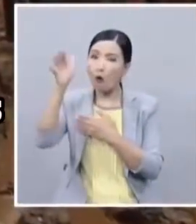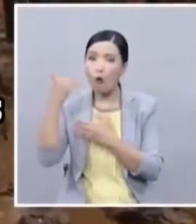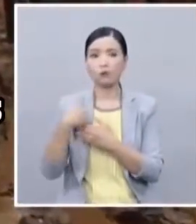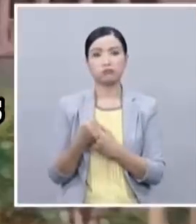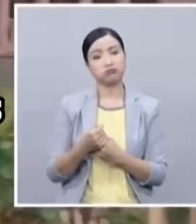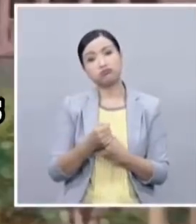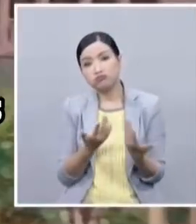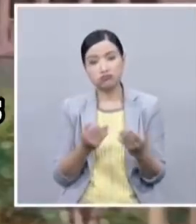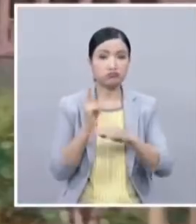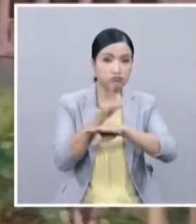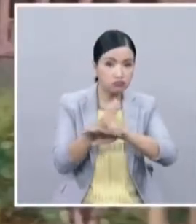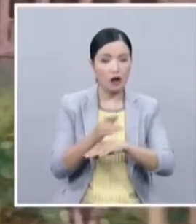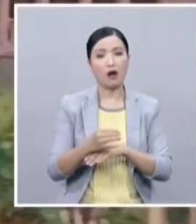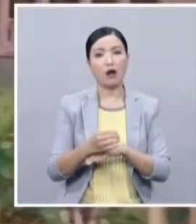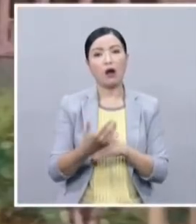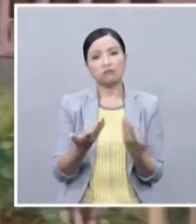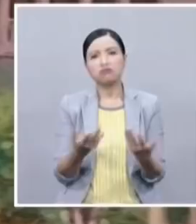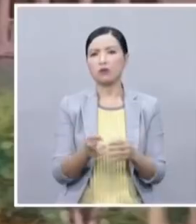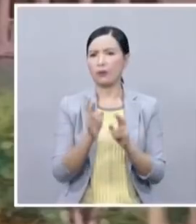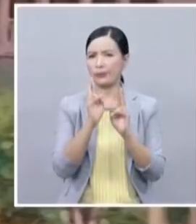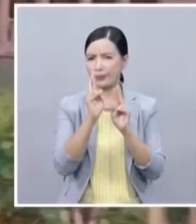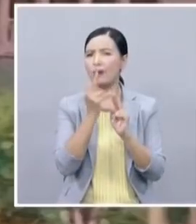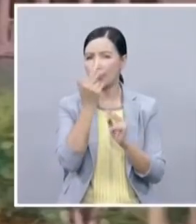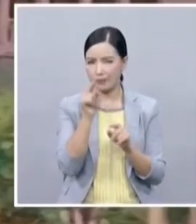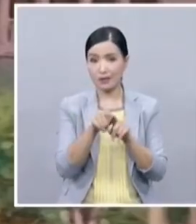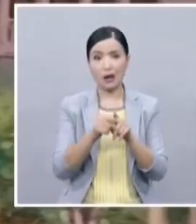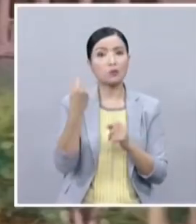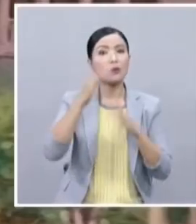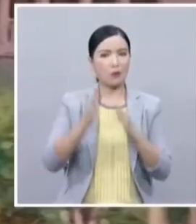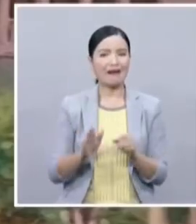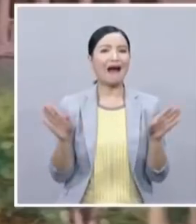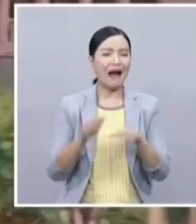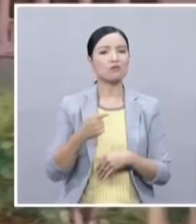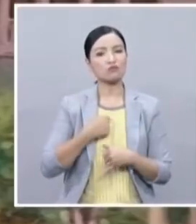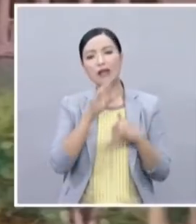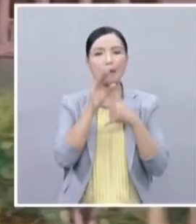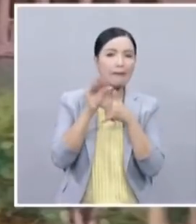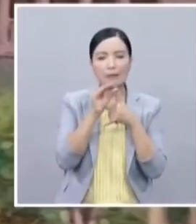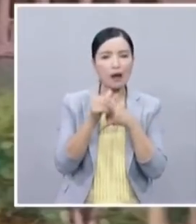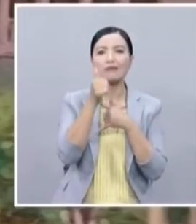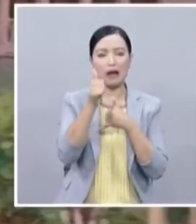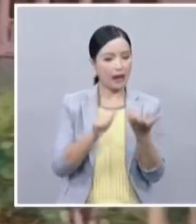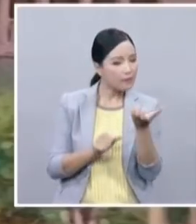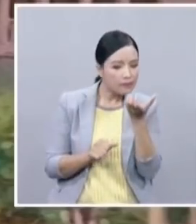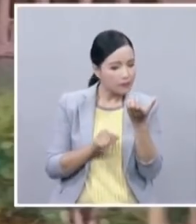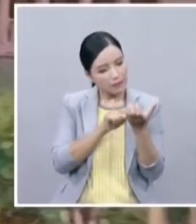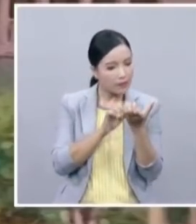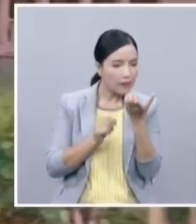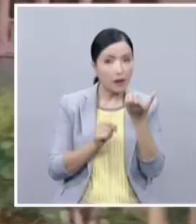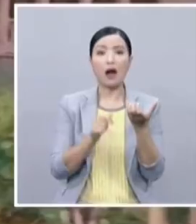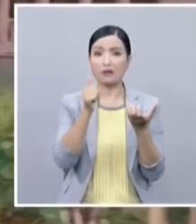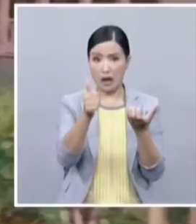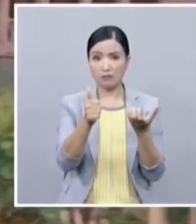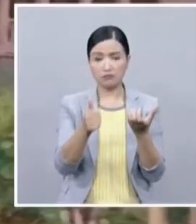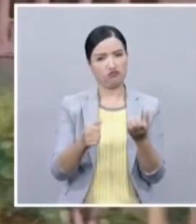มทั้งสื่อโซเชียลที่ไร้พรมแดนนะครับอันนี้ก็ต้องระมัดระวังนะครับเพราะทุกคนเป็นนักข่าวได้หมดวิพากษ์วิจารณ์ได้หมดนะครับบางทีก็ข้อมูลอาจจะไม่ครบ